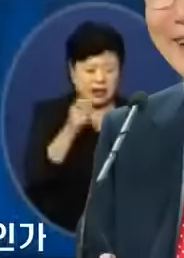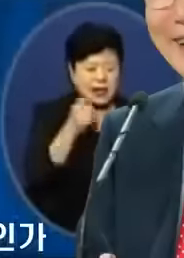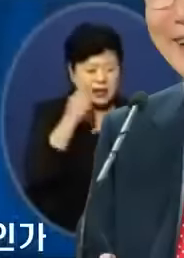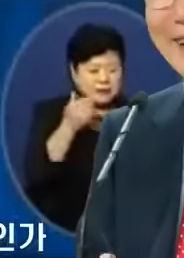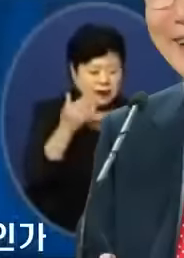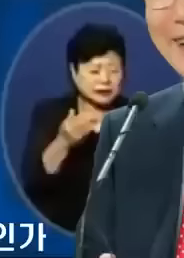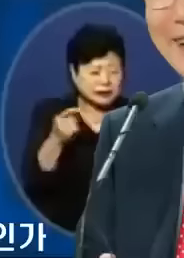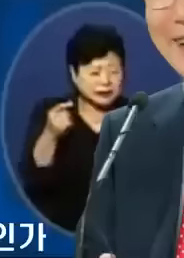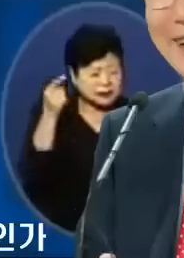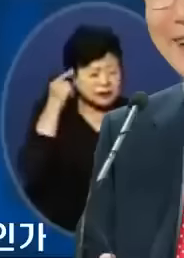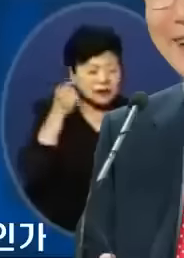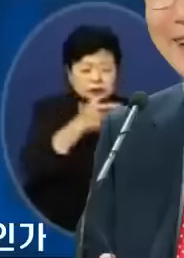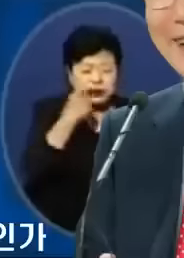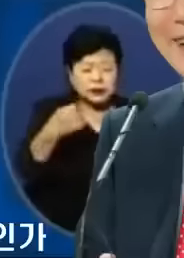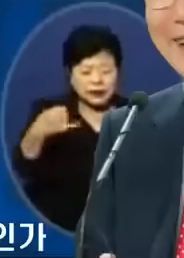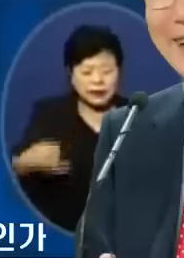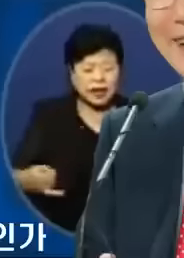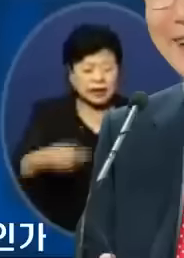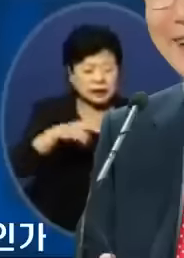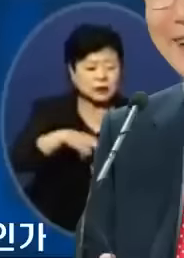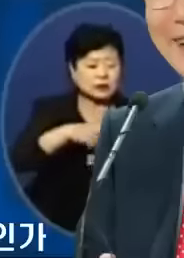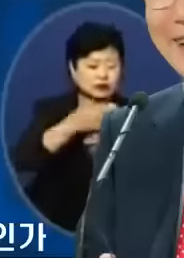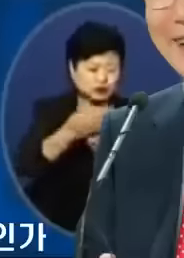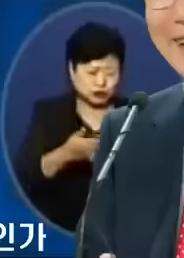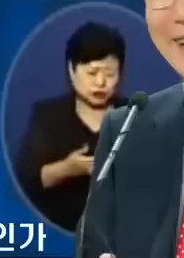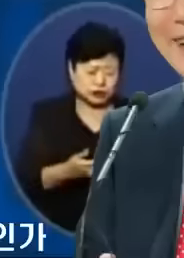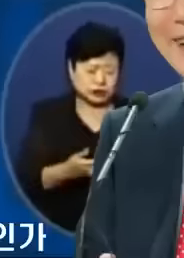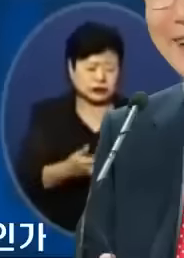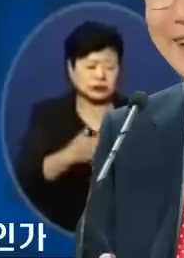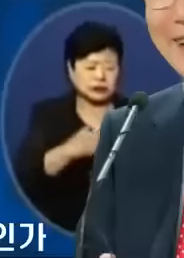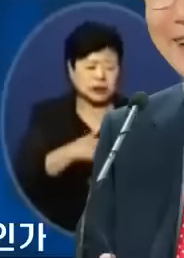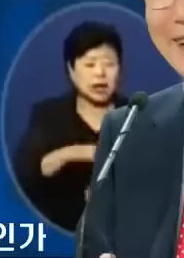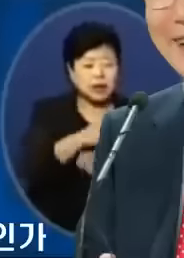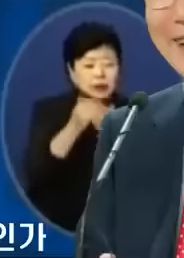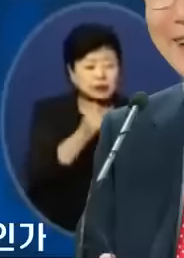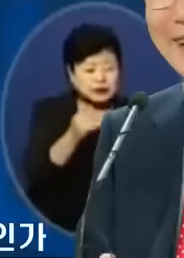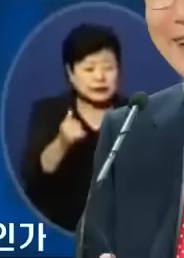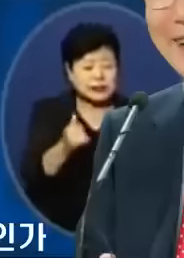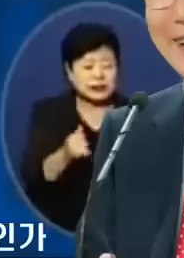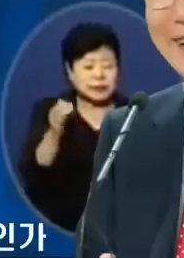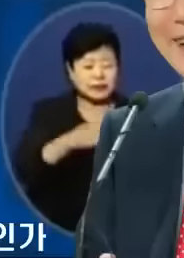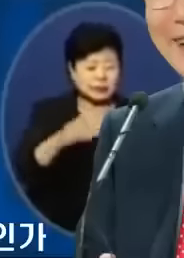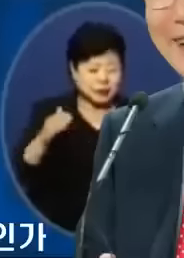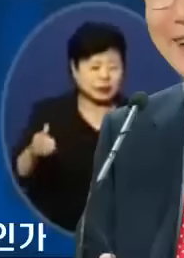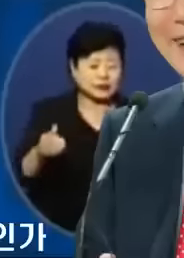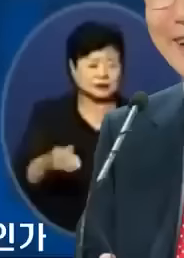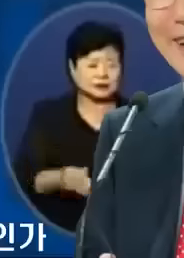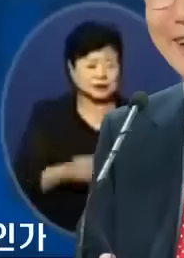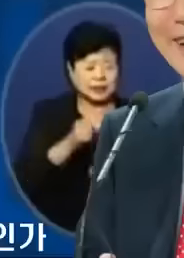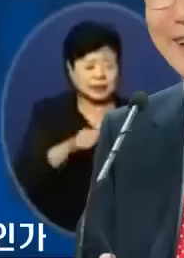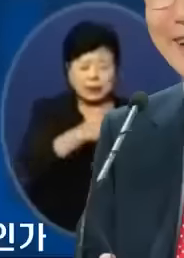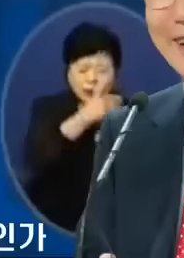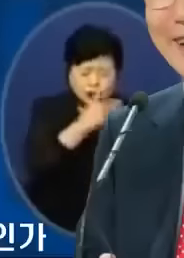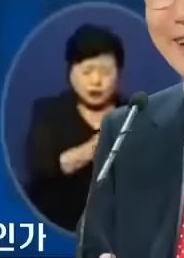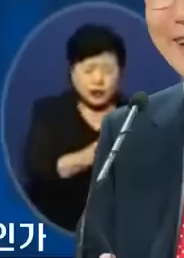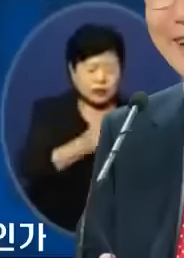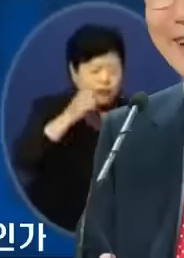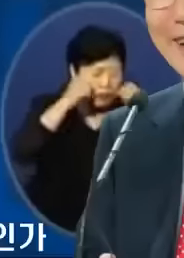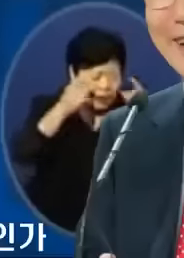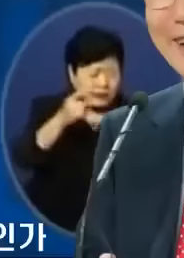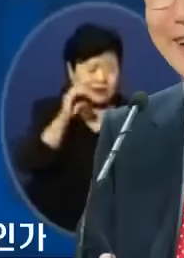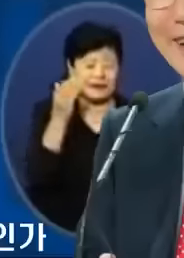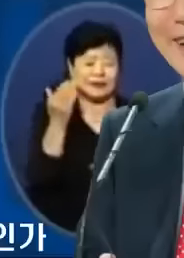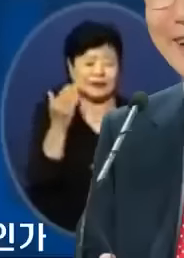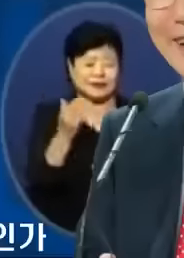그런데 하나님께서 정신이 박약한 딸을 주셔서 모든 사람이 하나님 앞에는 귀하고